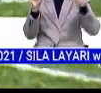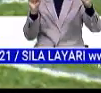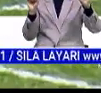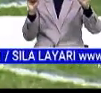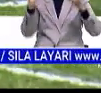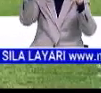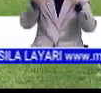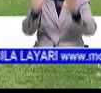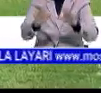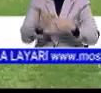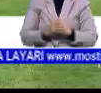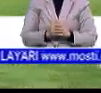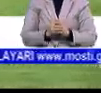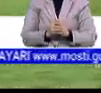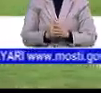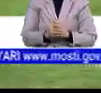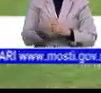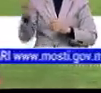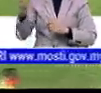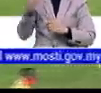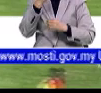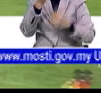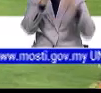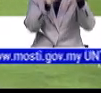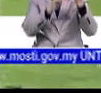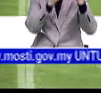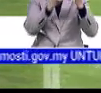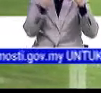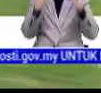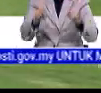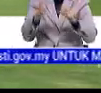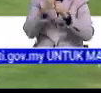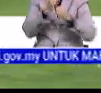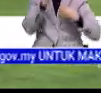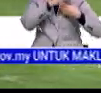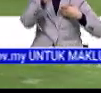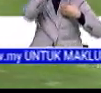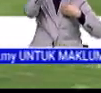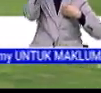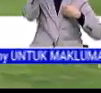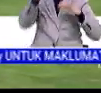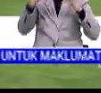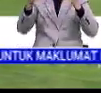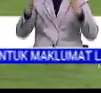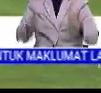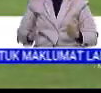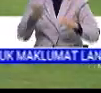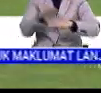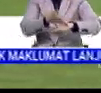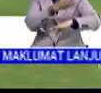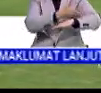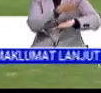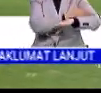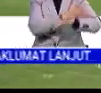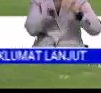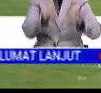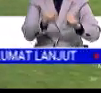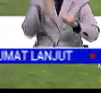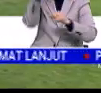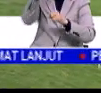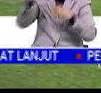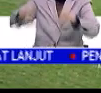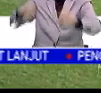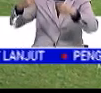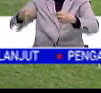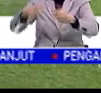Alam. Pengendalinya Carsten Nitzel mengharapkan ia dapat menjadi suntikan semangat buat anak-anak buahnya memperbaiki kedudukan sepanjang baki